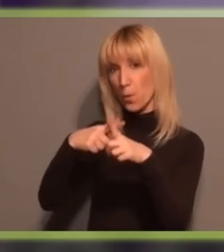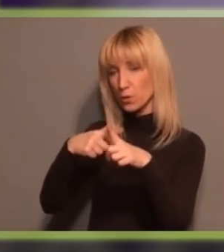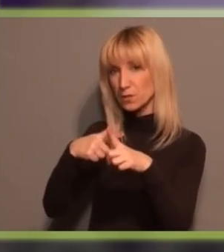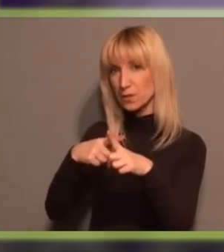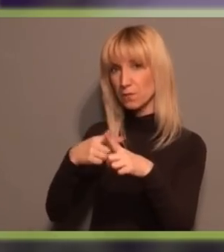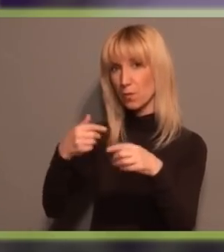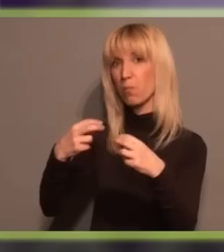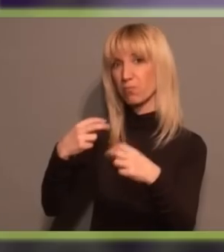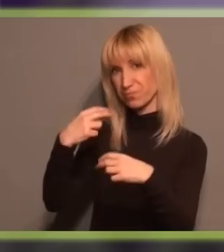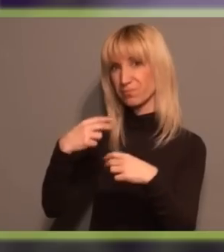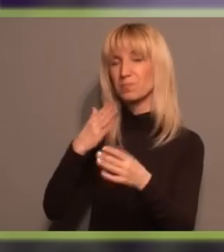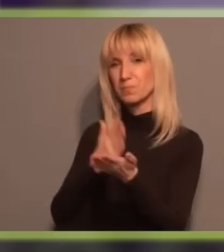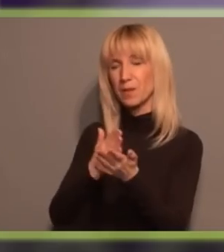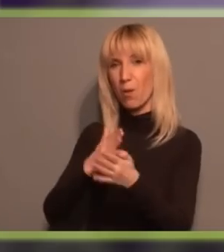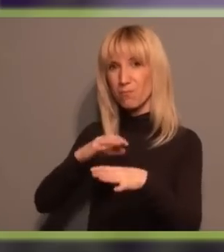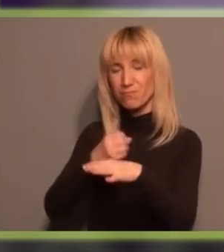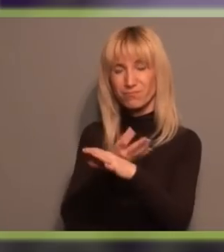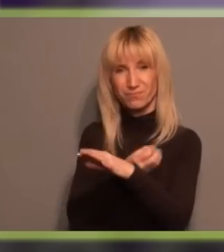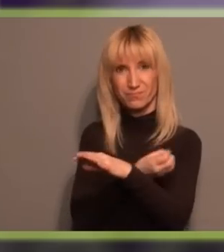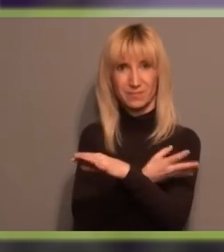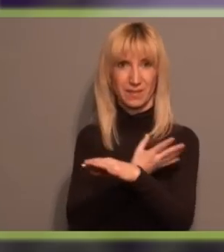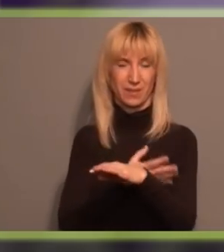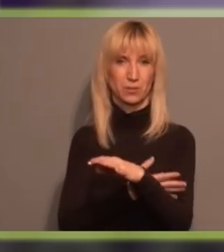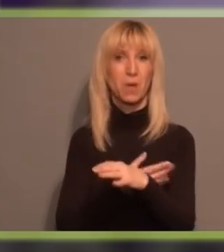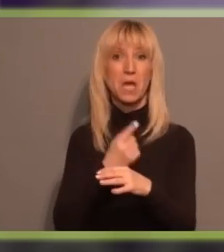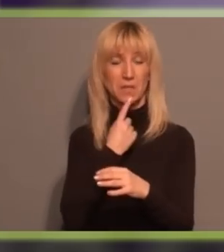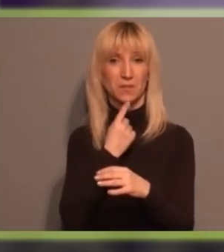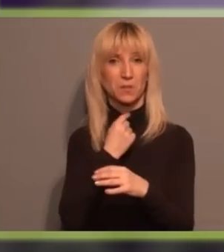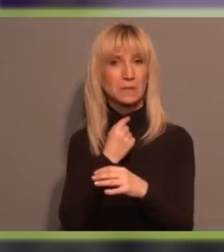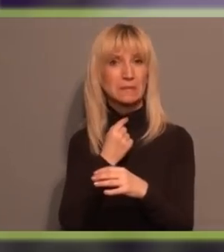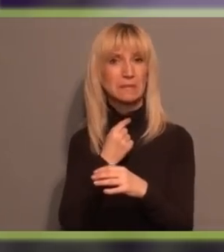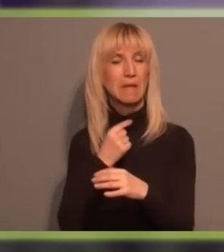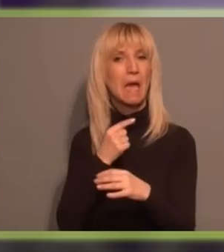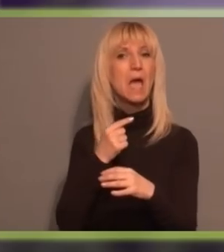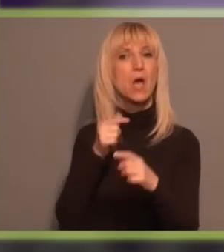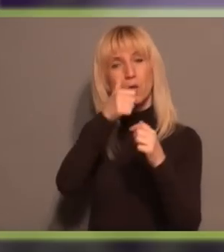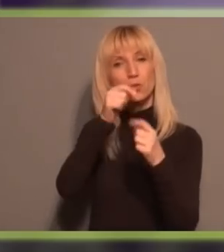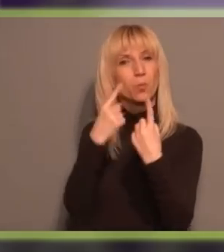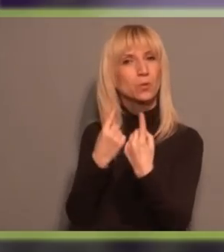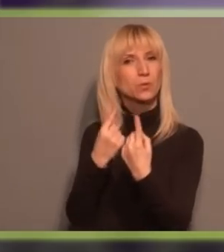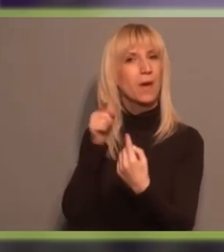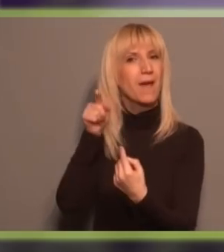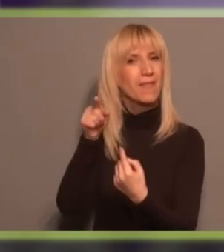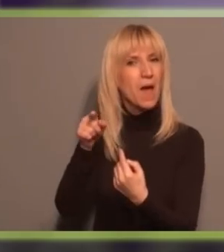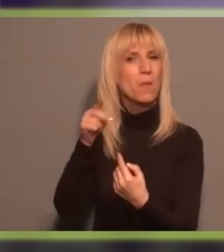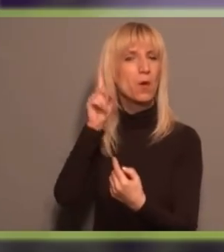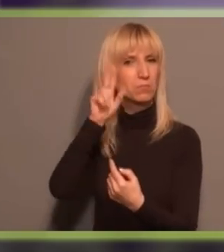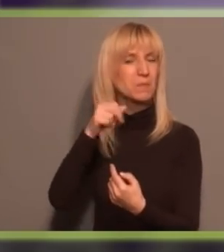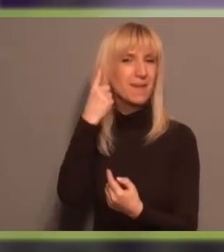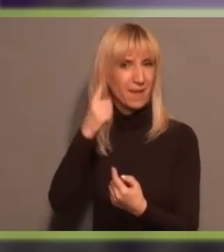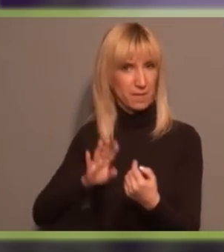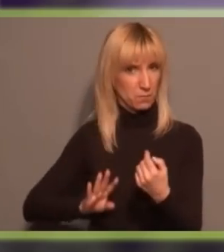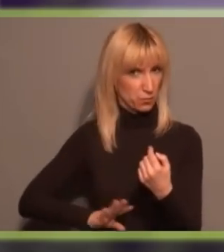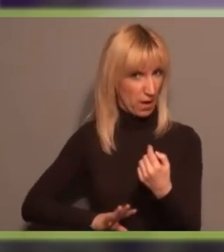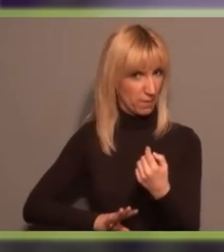pozitivno ježila. To je pozitivno, mnogo mi se sviđa što to postoji, jer na faksu ima